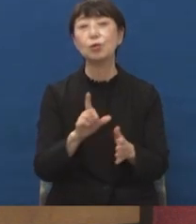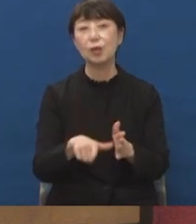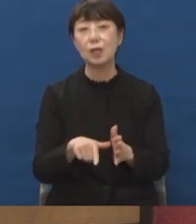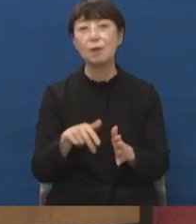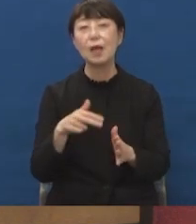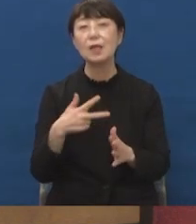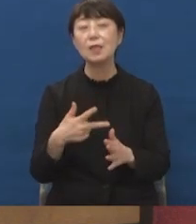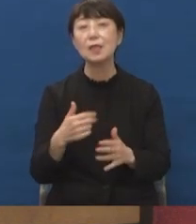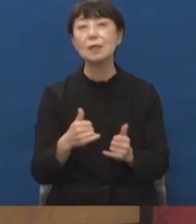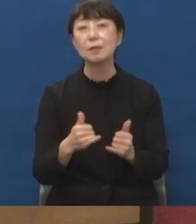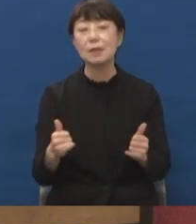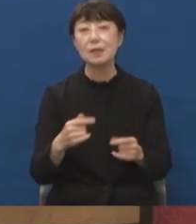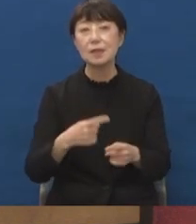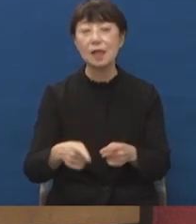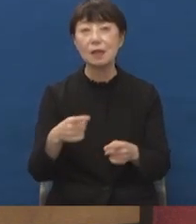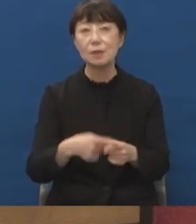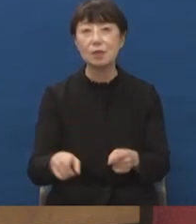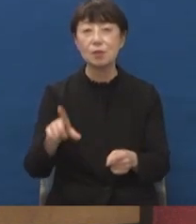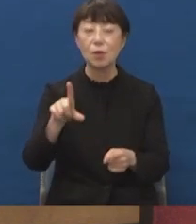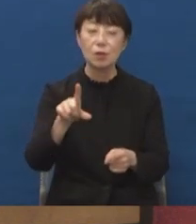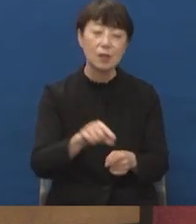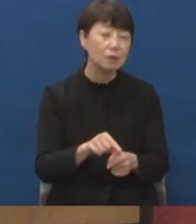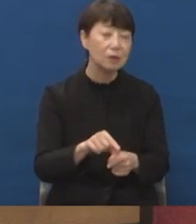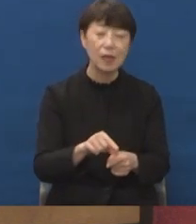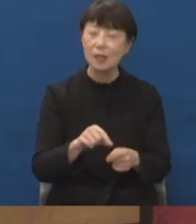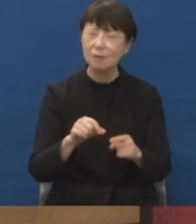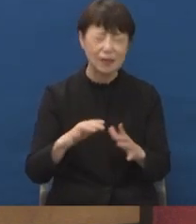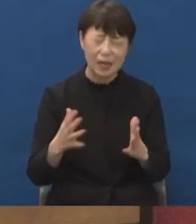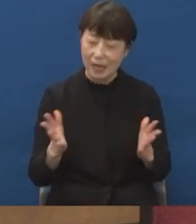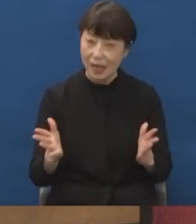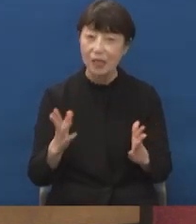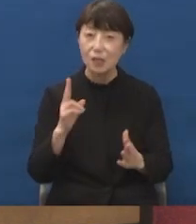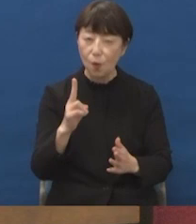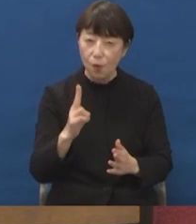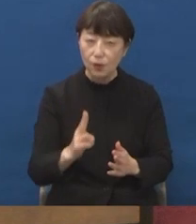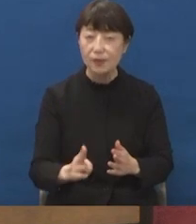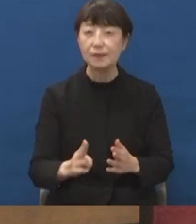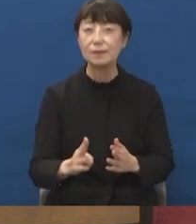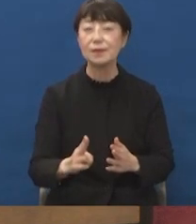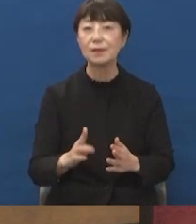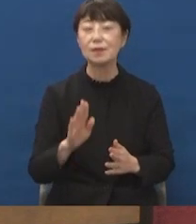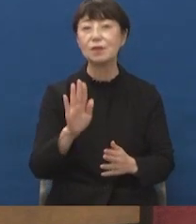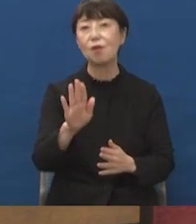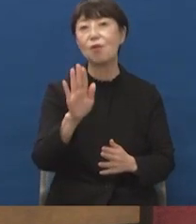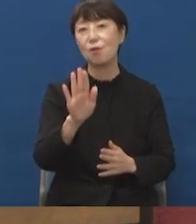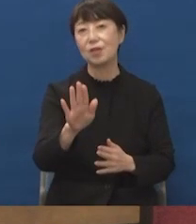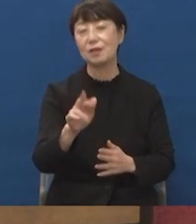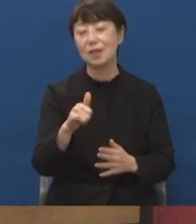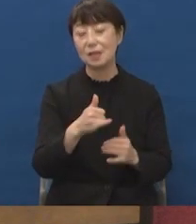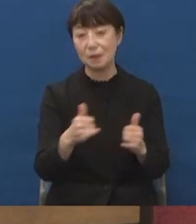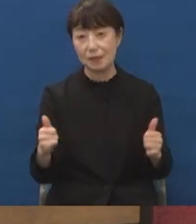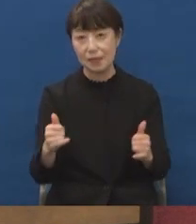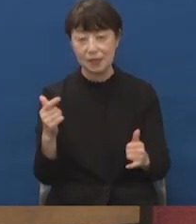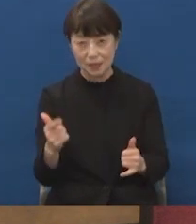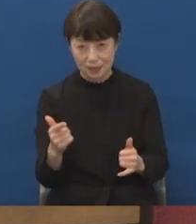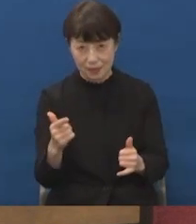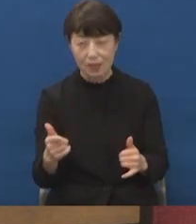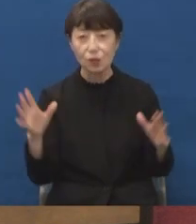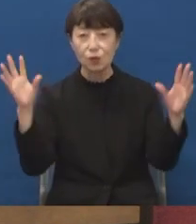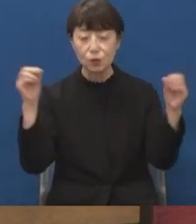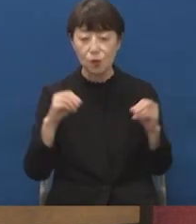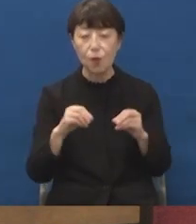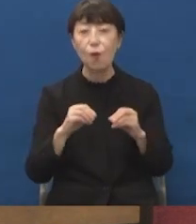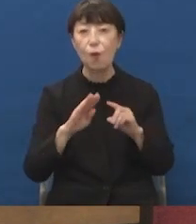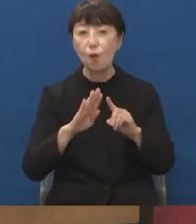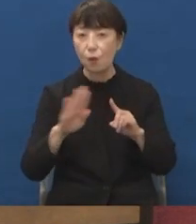削減や負担増にならないこと、今後の財政状況について市民にしっかりと情報を開示す